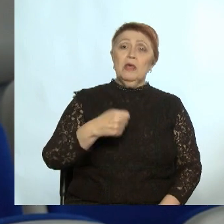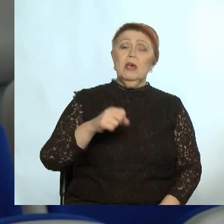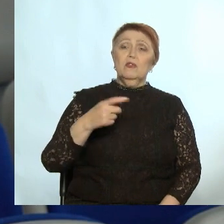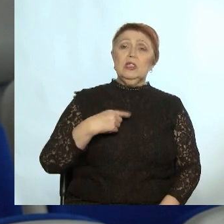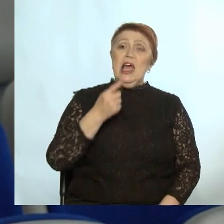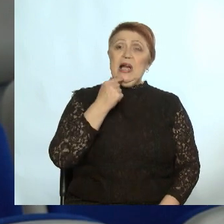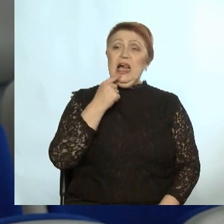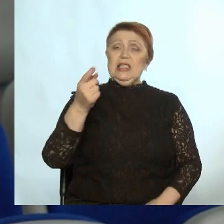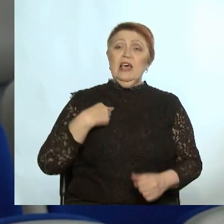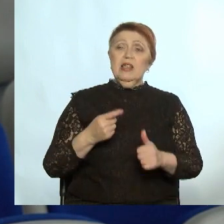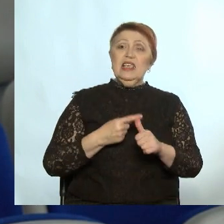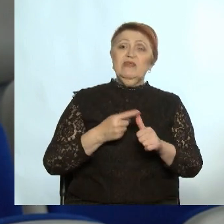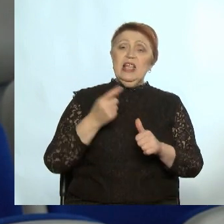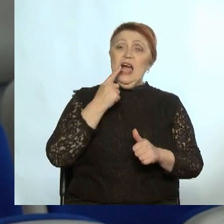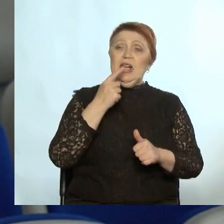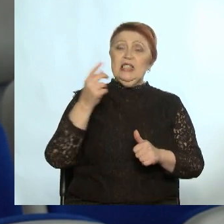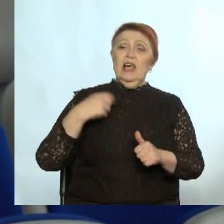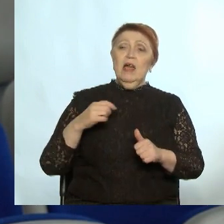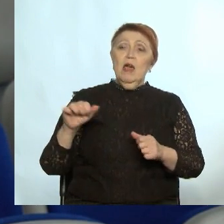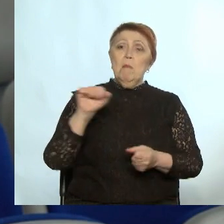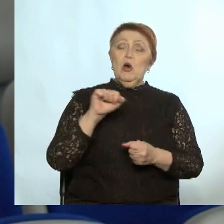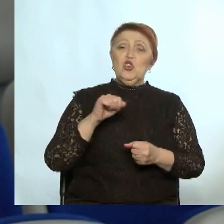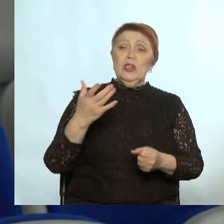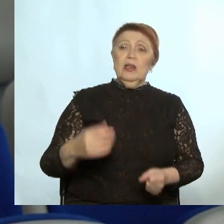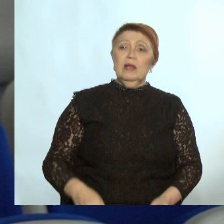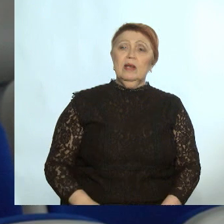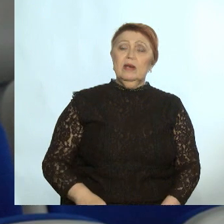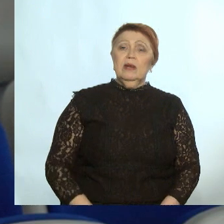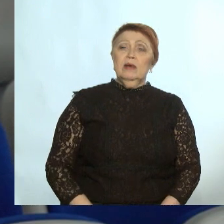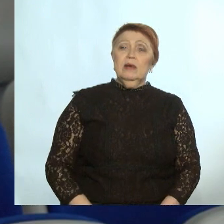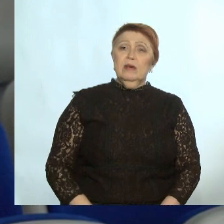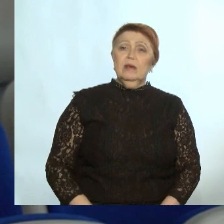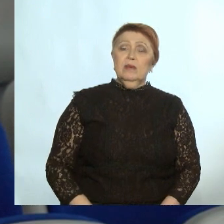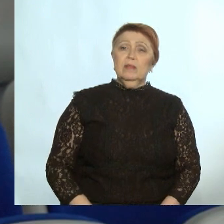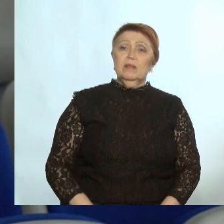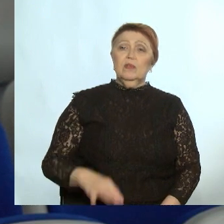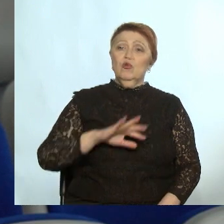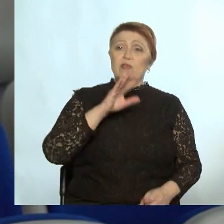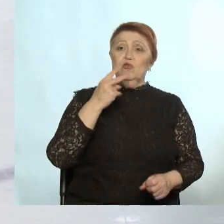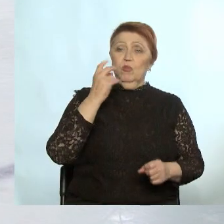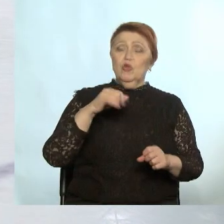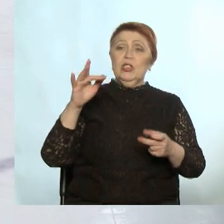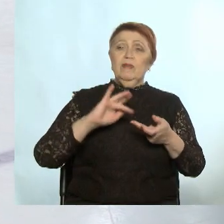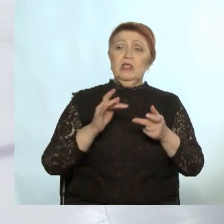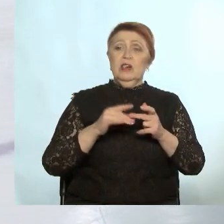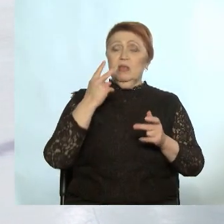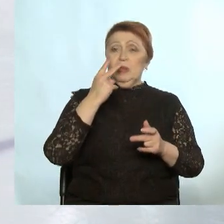да, помощь тренерам, то есть они рекомендуют эту программу. То есть очень хорошее пособие, наглядное, там и с видео.